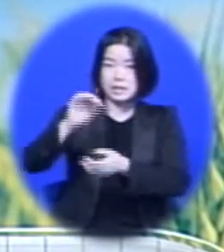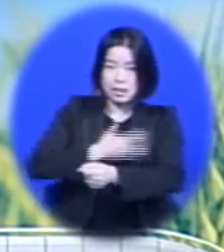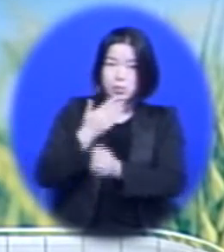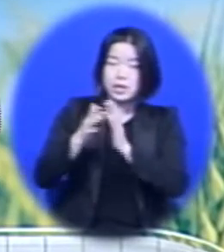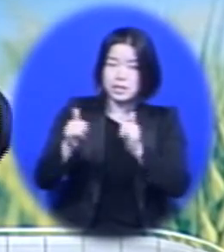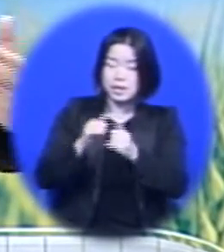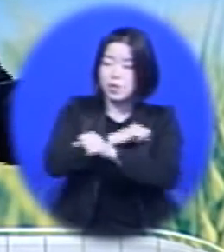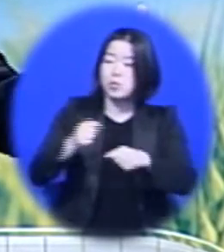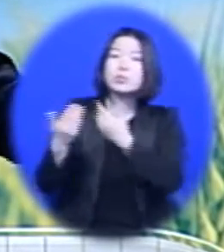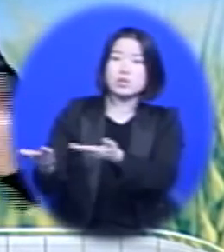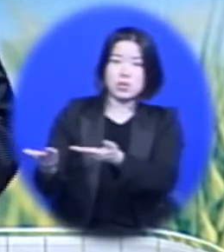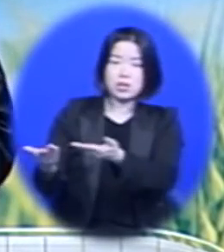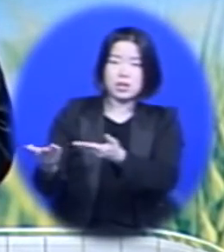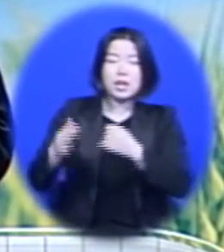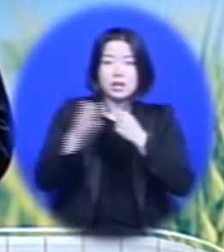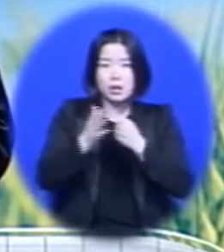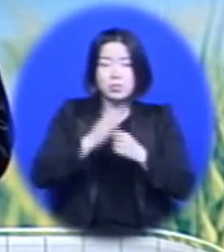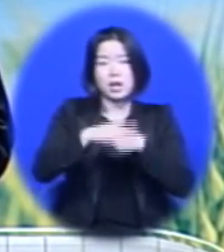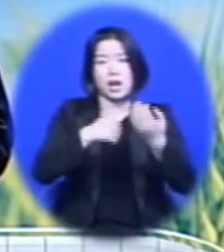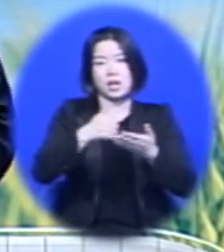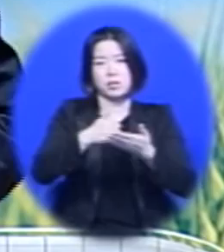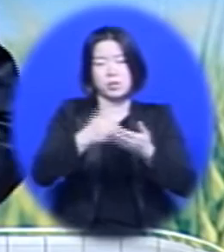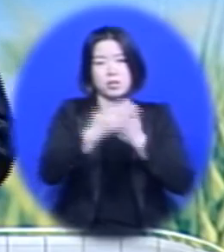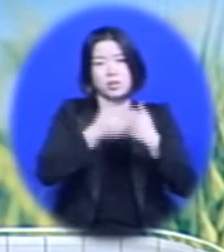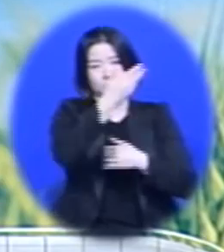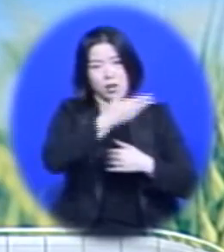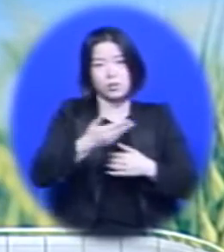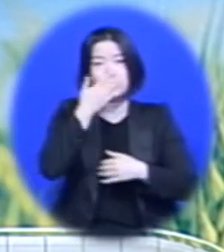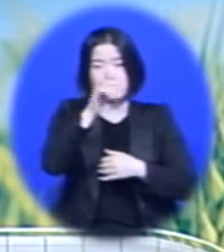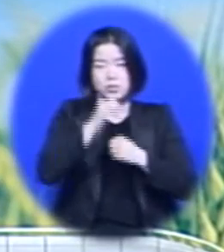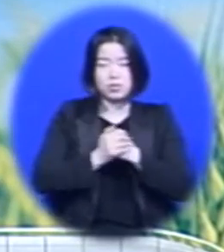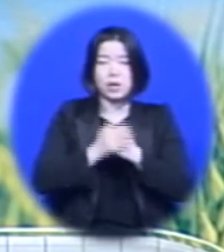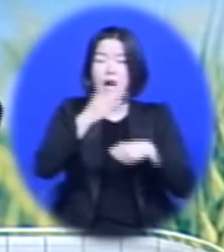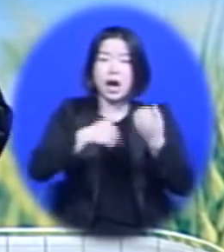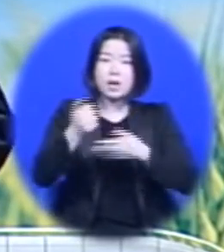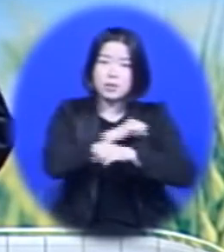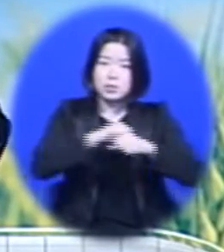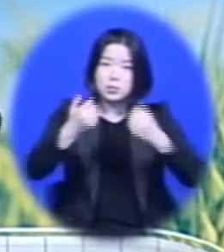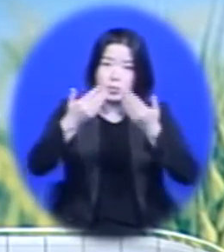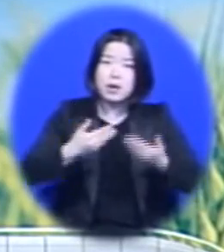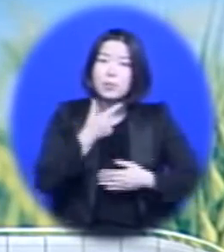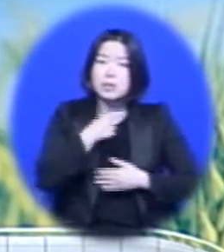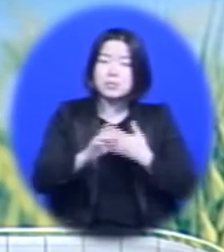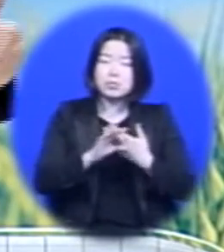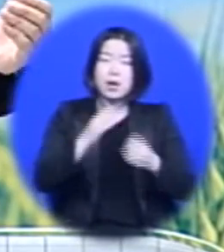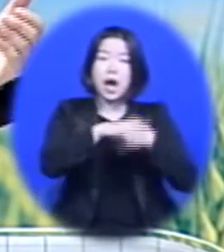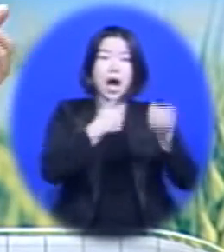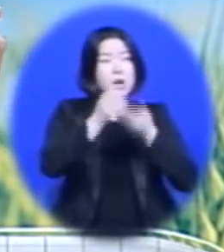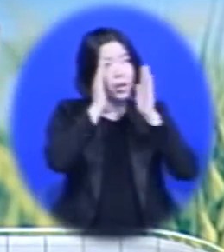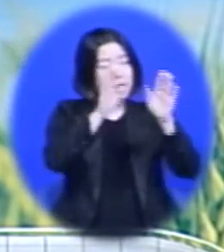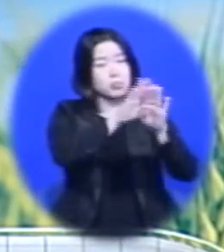은혜가 나에게 임하게 되는 것입니다. 여러분이 하나님의 용서를 받으려면 하나님을 향하여도 문이 열려 있어야